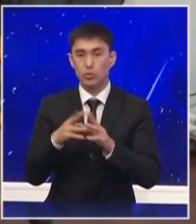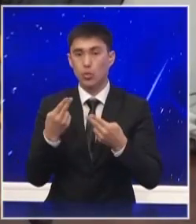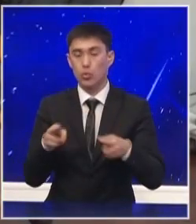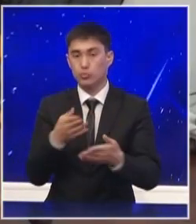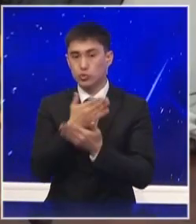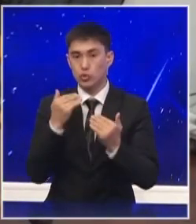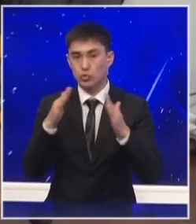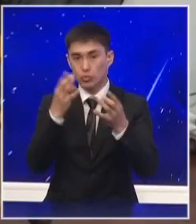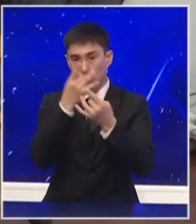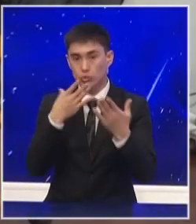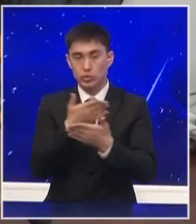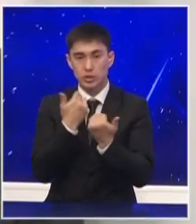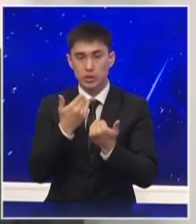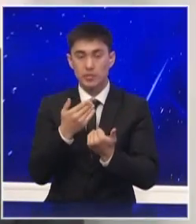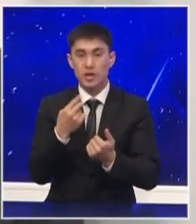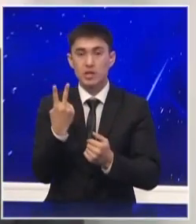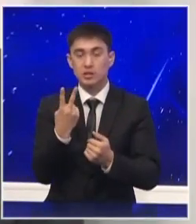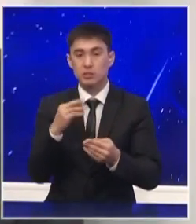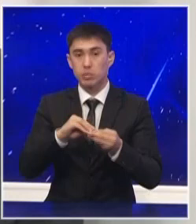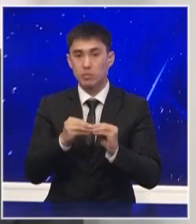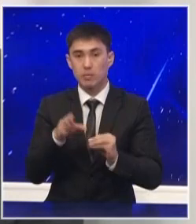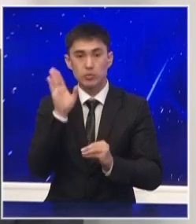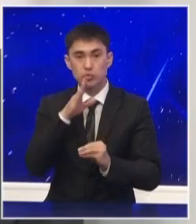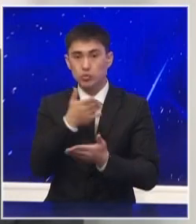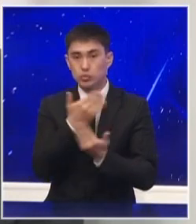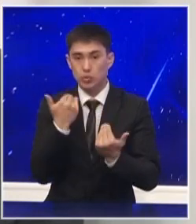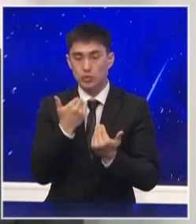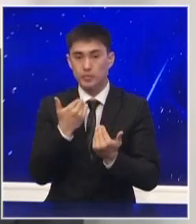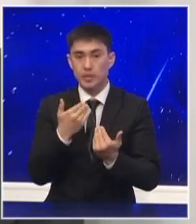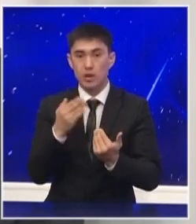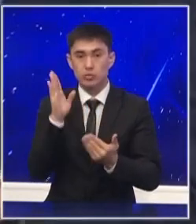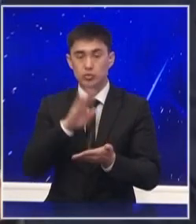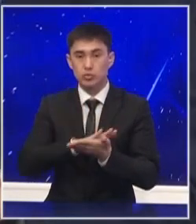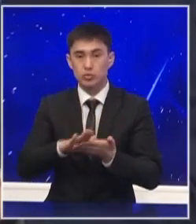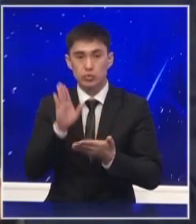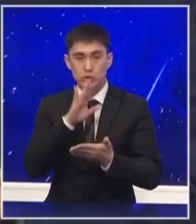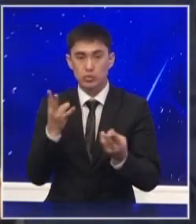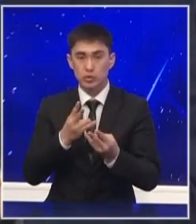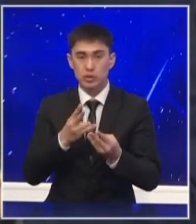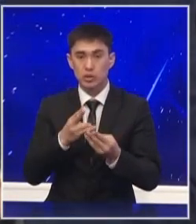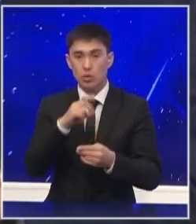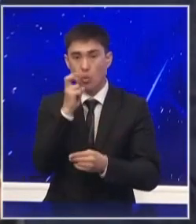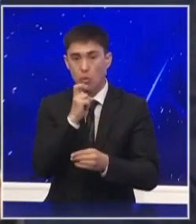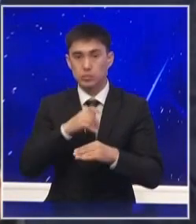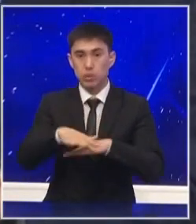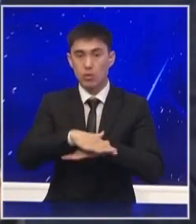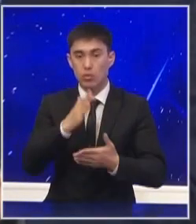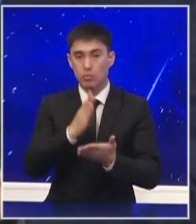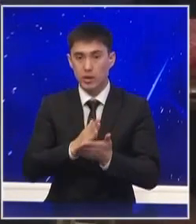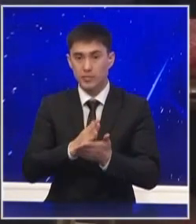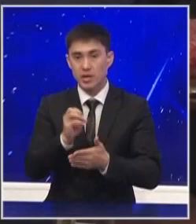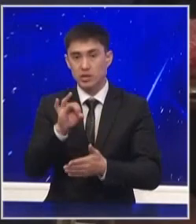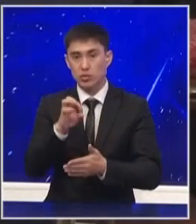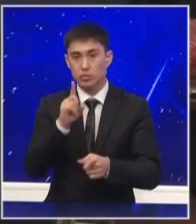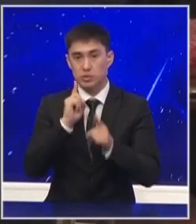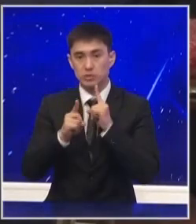айтылды. Одан бөлек ауыз су мәселесі. Ауданға су тазалайтын құрал қажет. Жыр болған қоқыс полигоны тағы бар. Шешілмеген мәселе көп. Ерғазы Қошанбеков